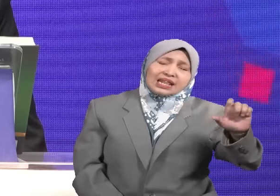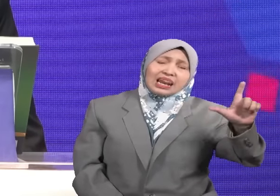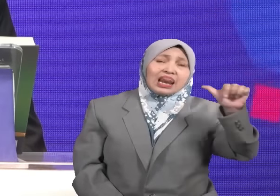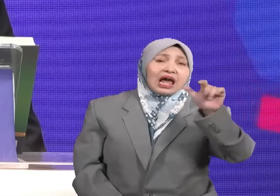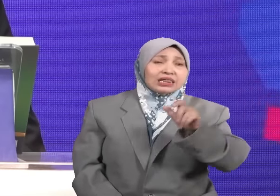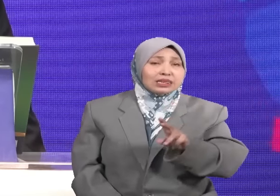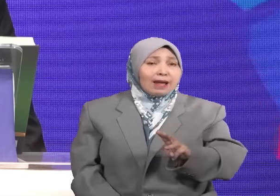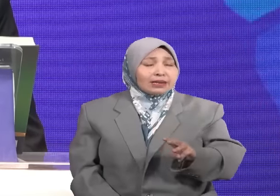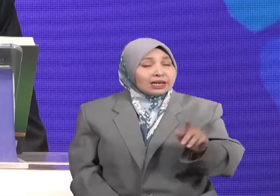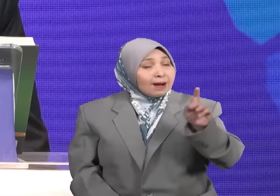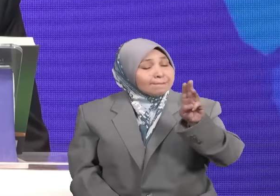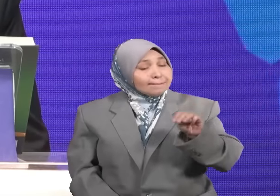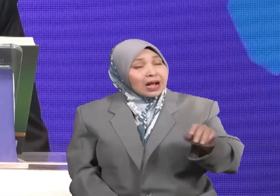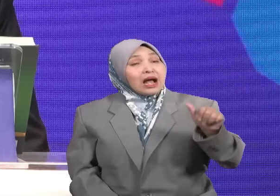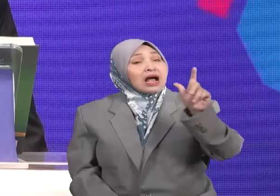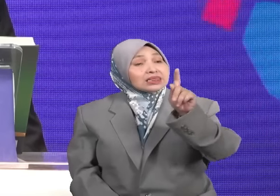Israila kam